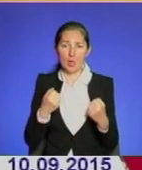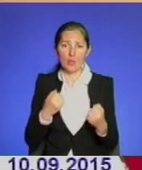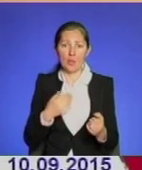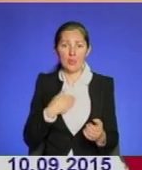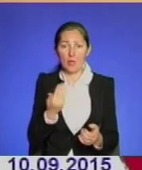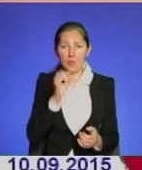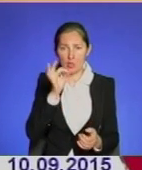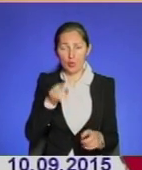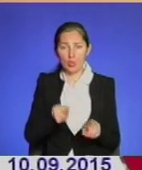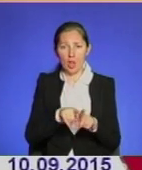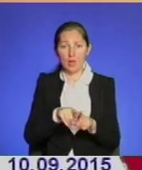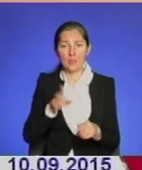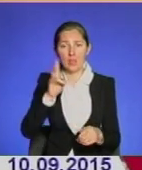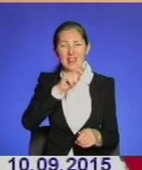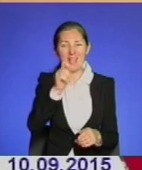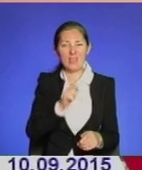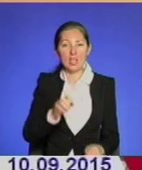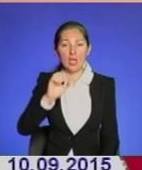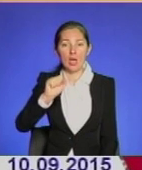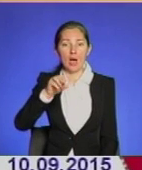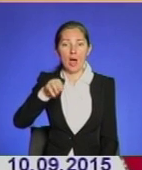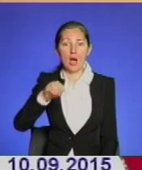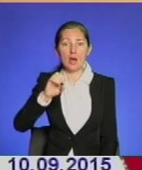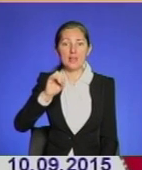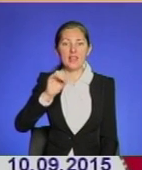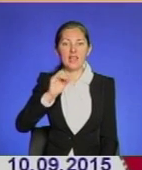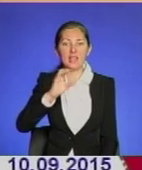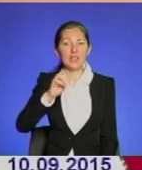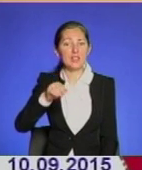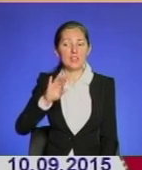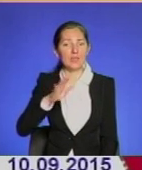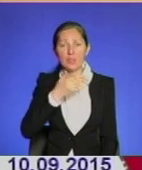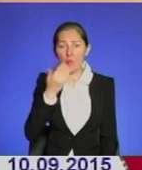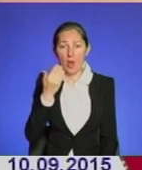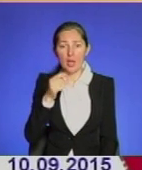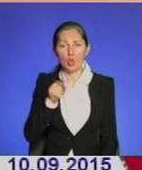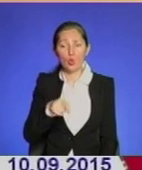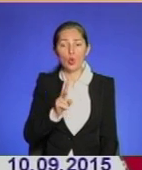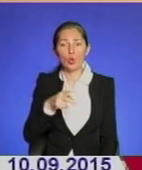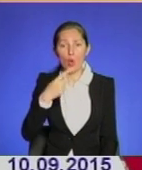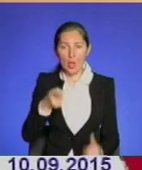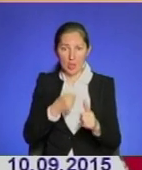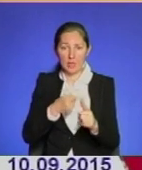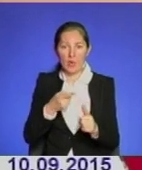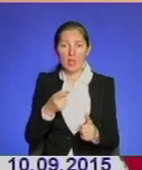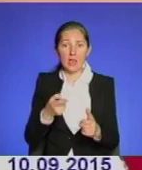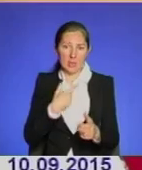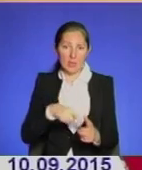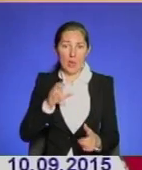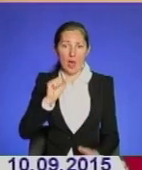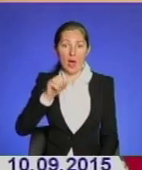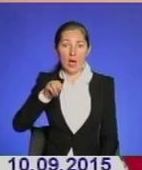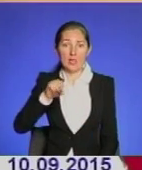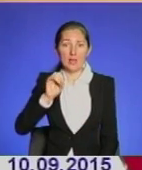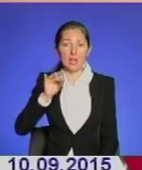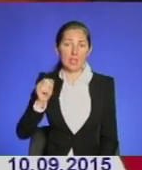на війні атеїстів немає. Навіть ті, хто себе називали тут атеїстами, там зразу починають вірити. Вірити